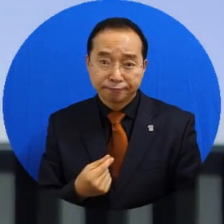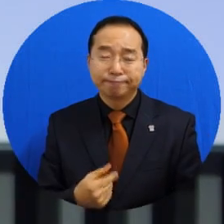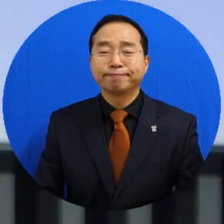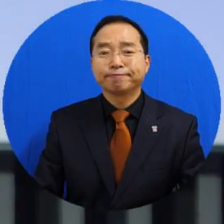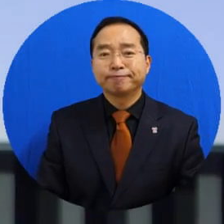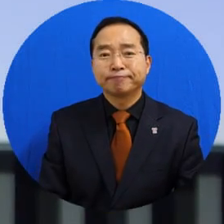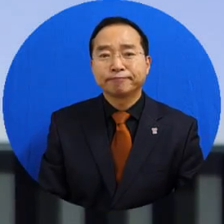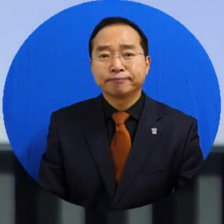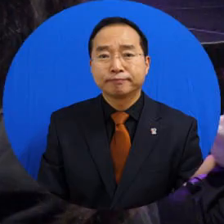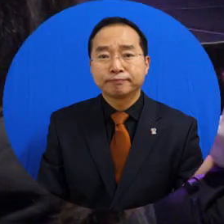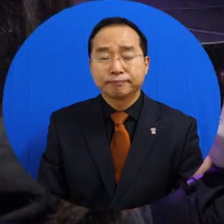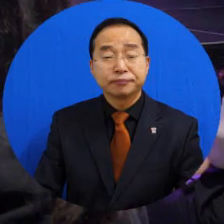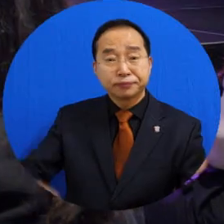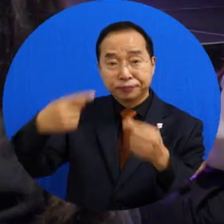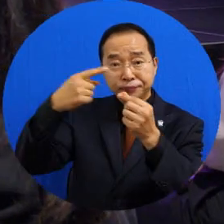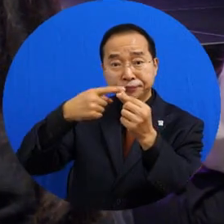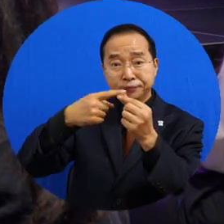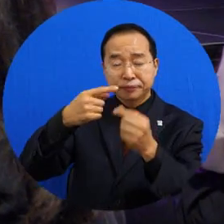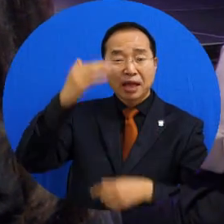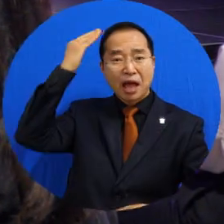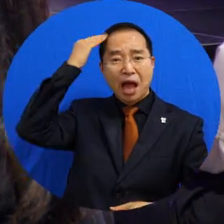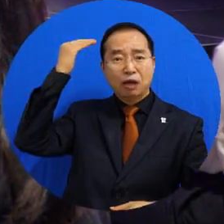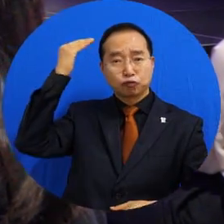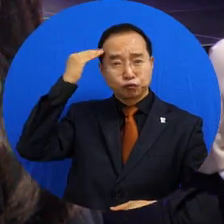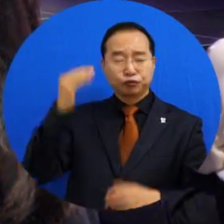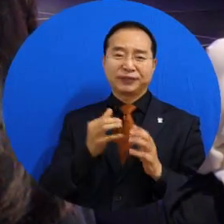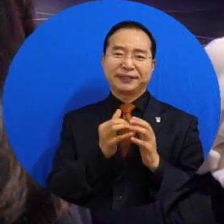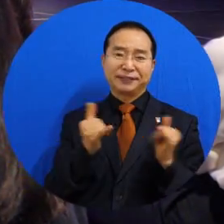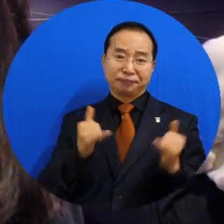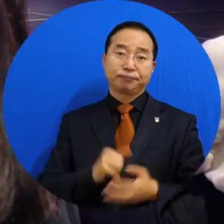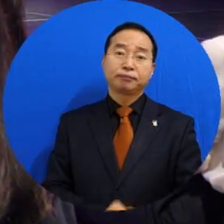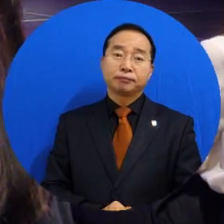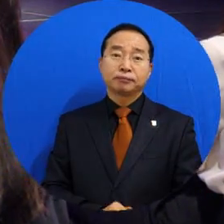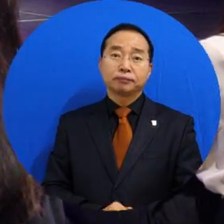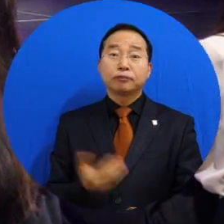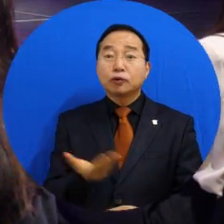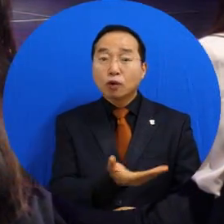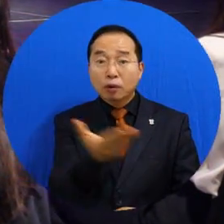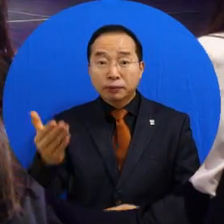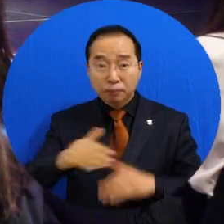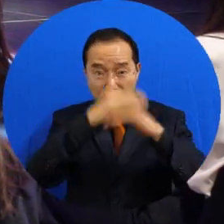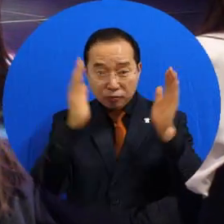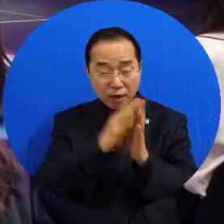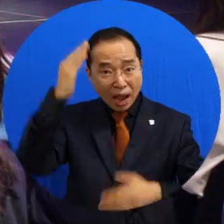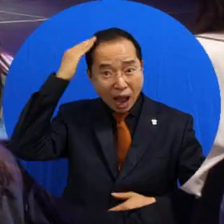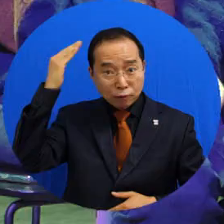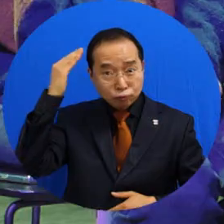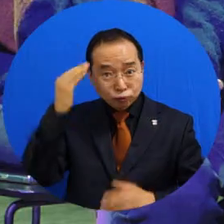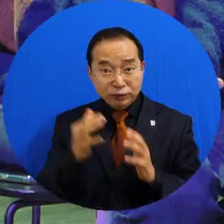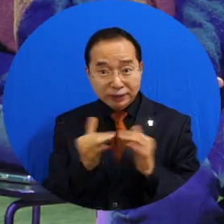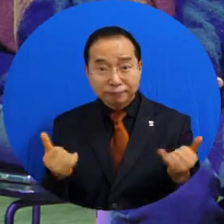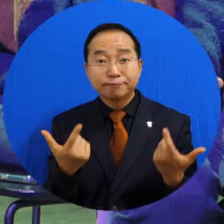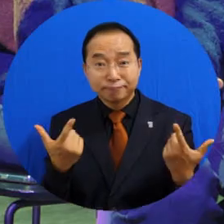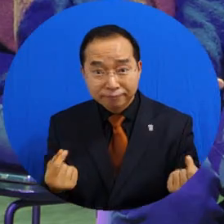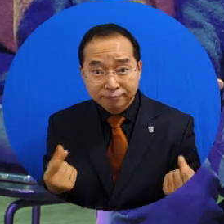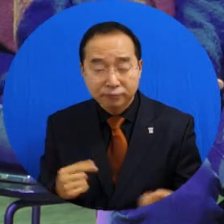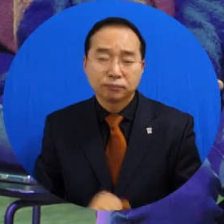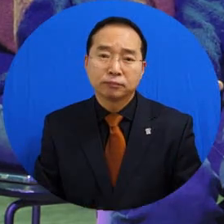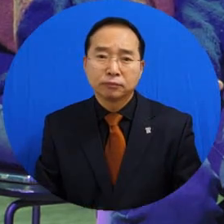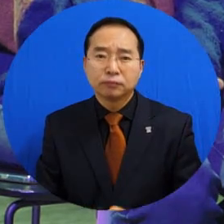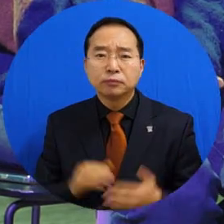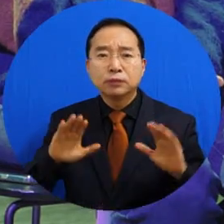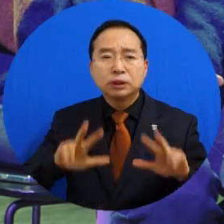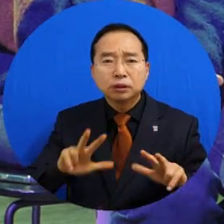함께 해주시면 좋겠습니다. 첫 번째, 한국인. 여러분 다 한국인이시죠? 그렇죠?